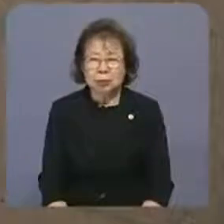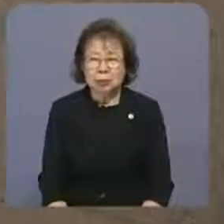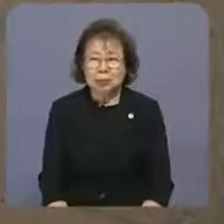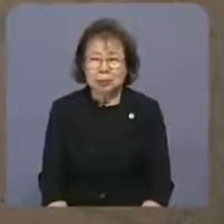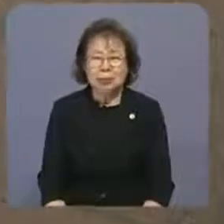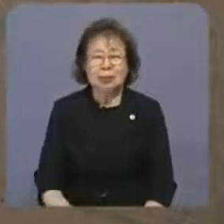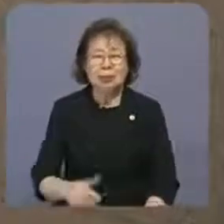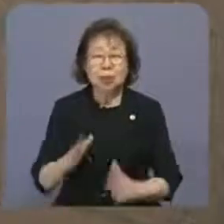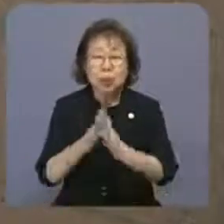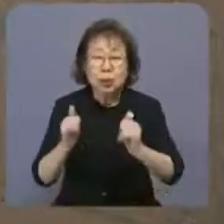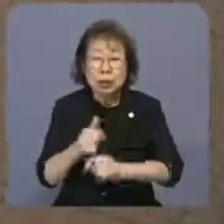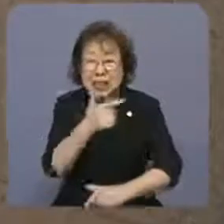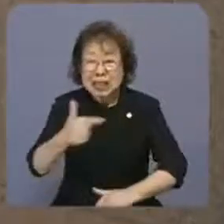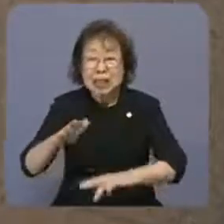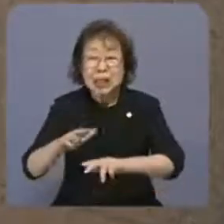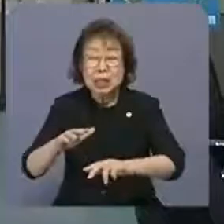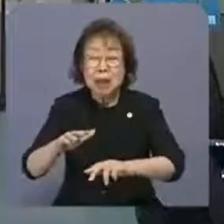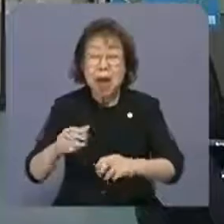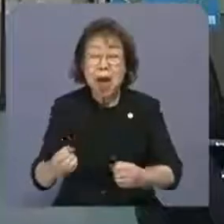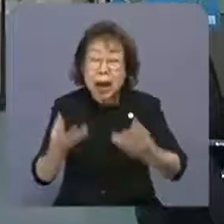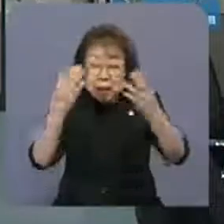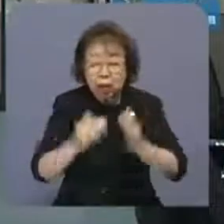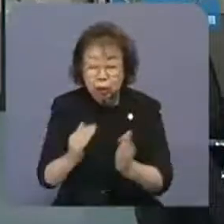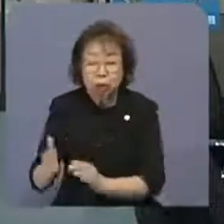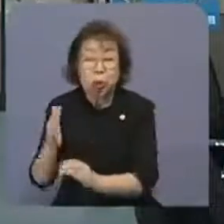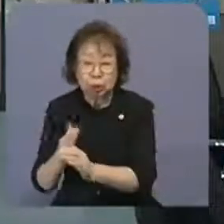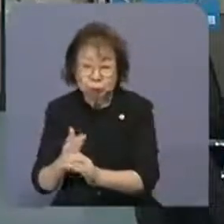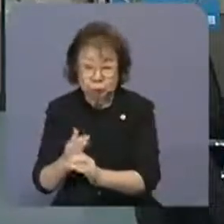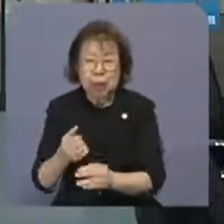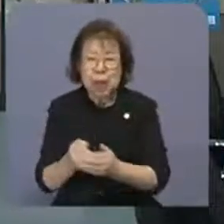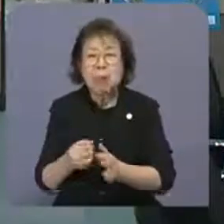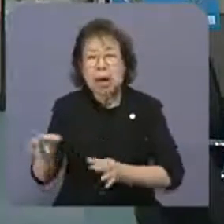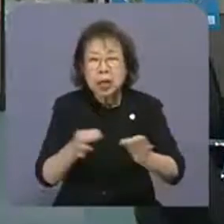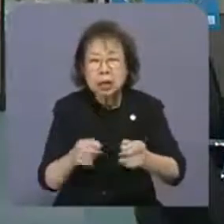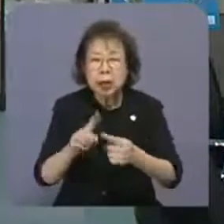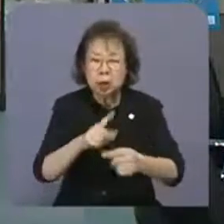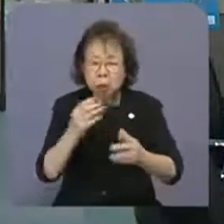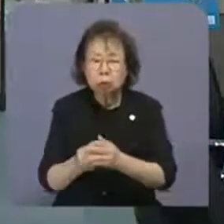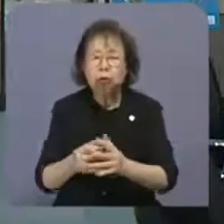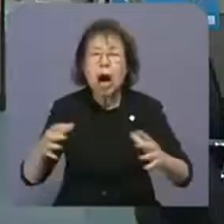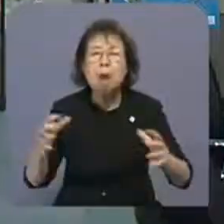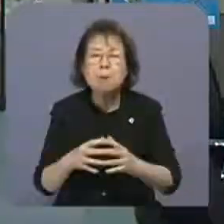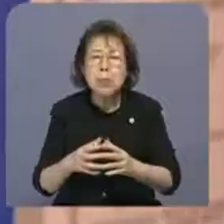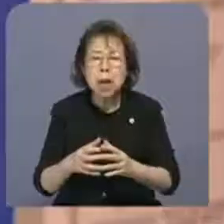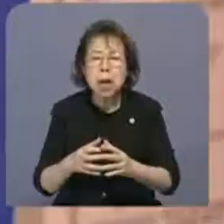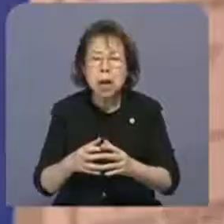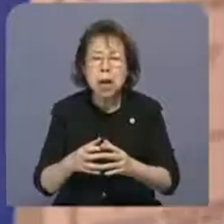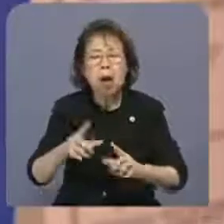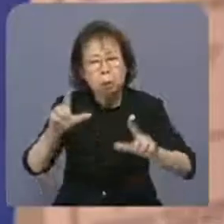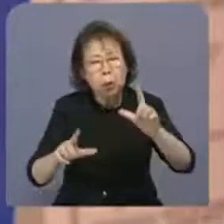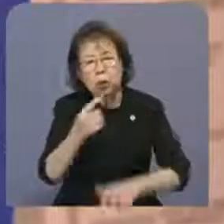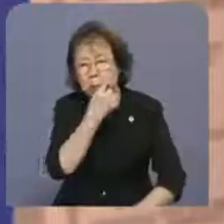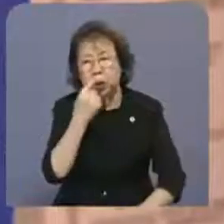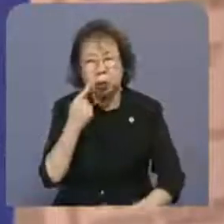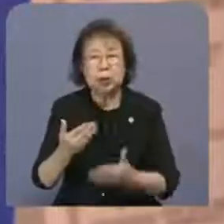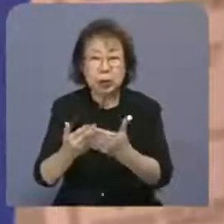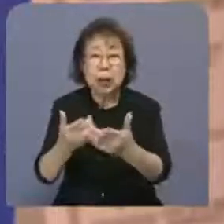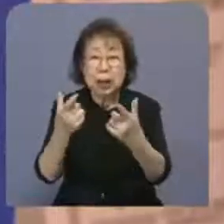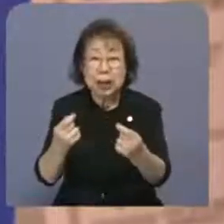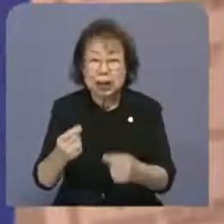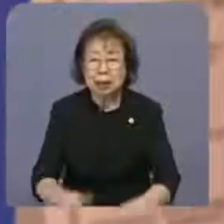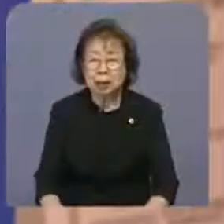대규모 국제 행사를 함께 준비하다 보면 경제, 생활 공동체가 왜 필요한지 고민해 볼 수도 있습니다.